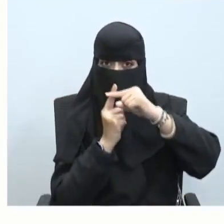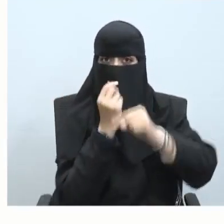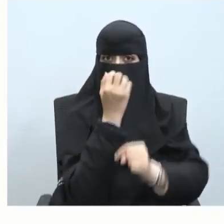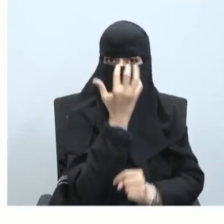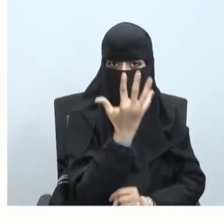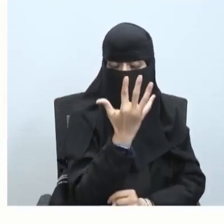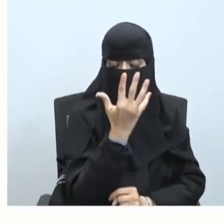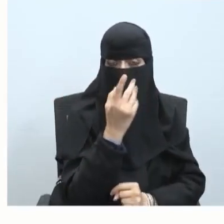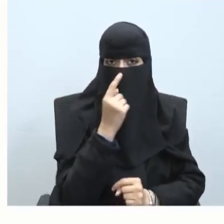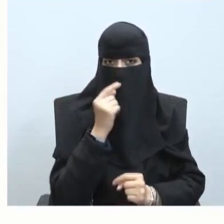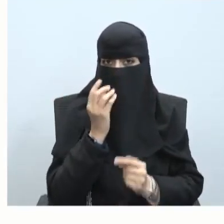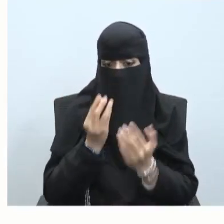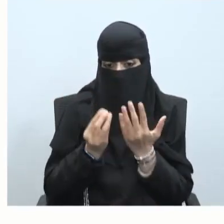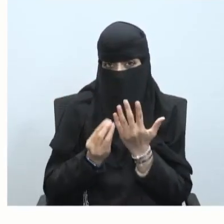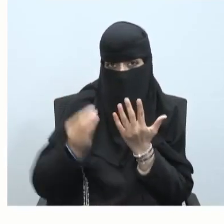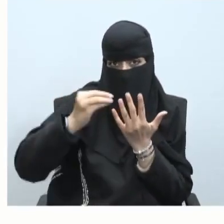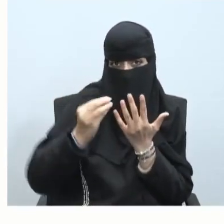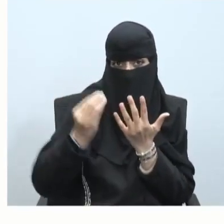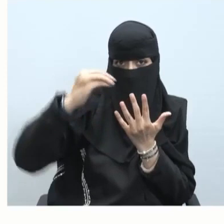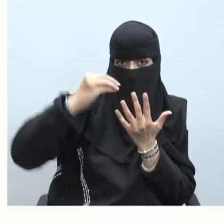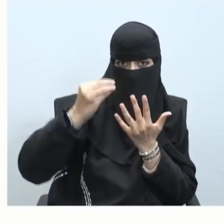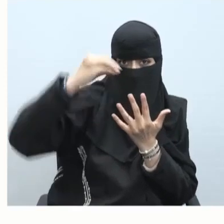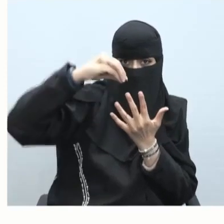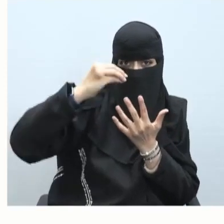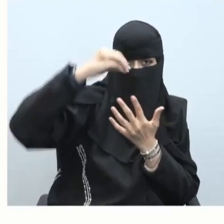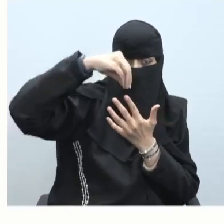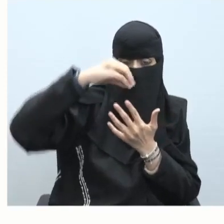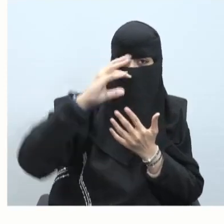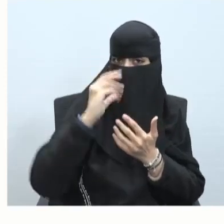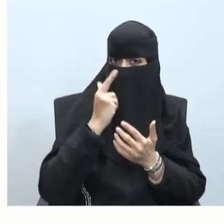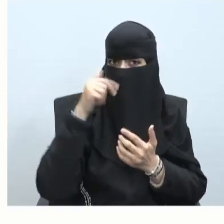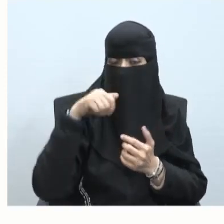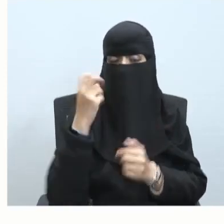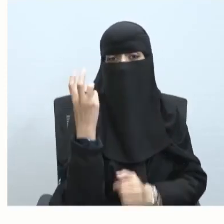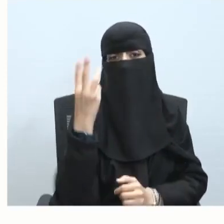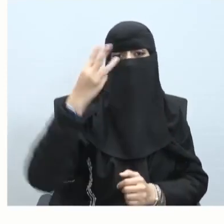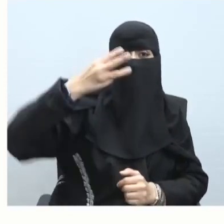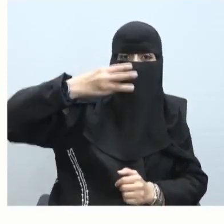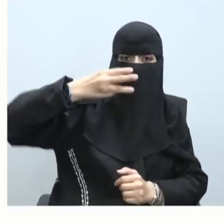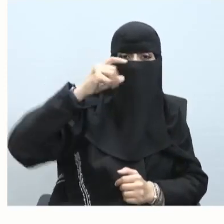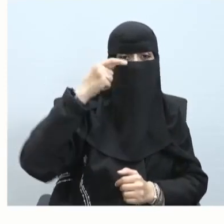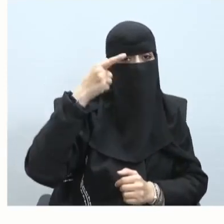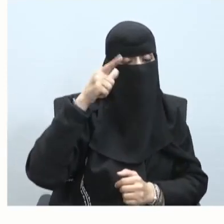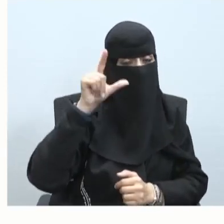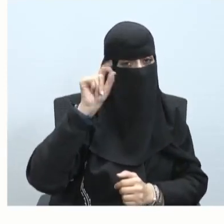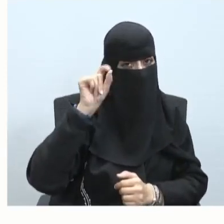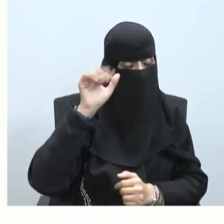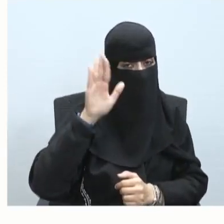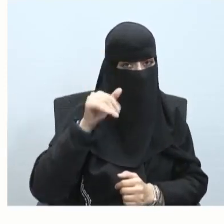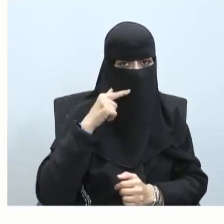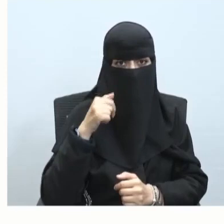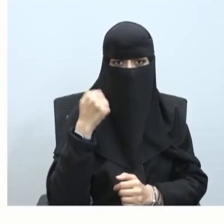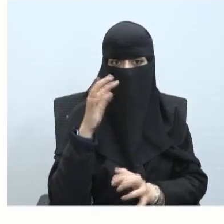ماذا ياتي مبدعين ثلاثون اذا اضفنا خمسه اخرى ابنائي وبناتي